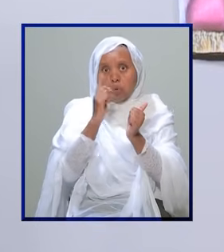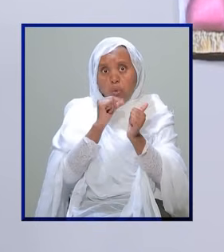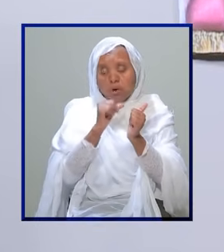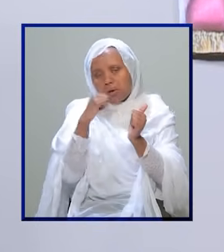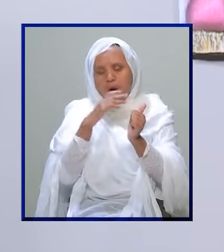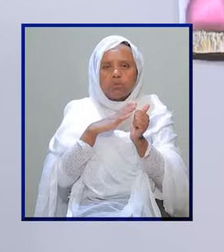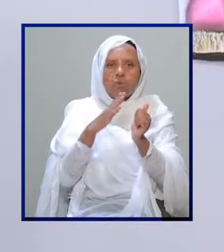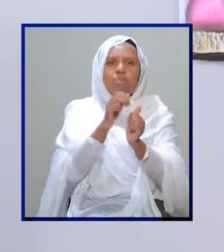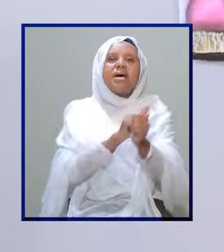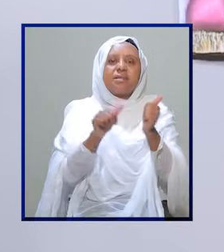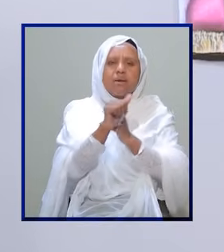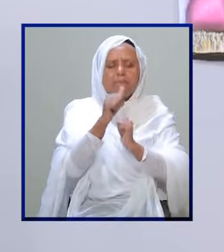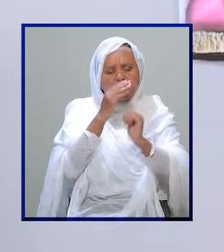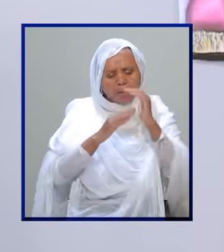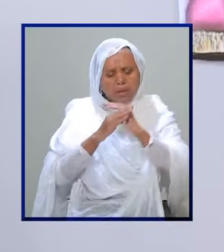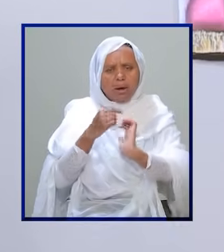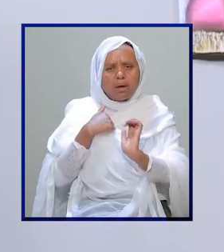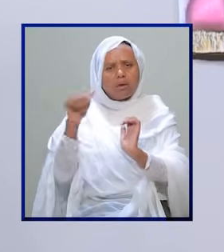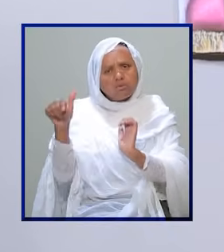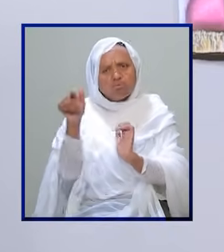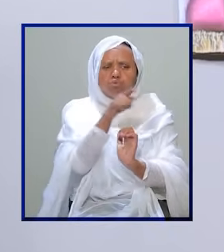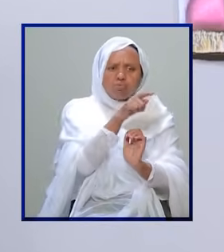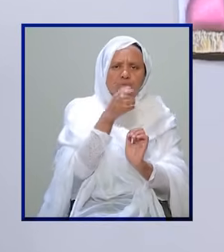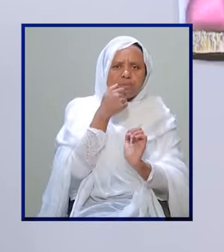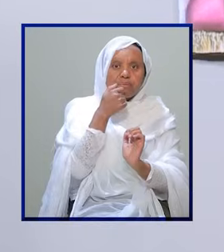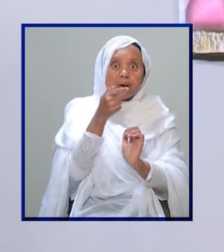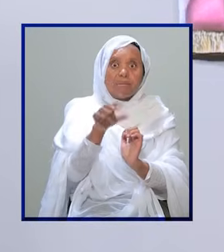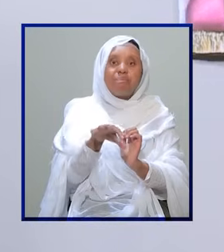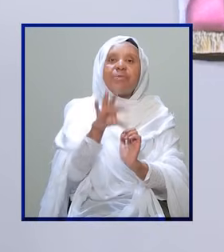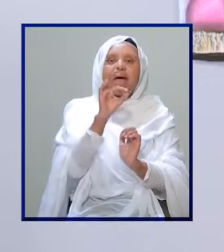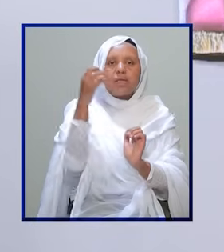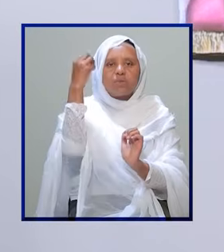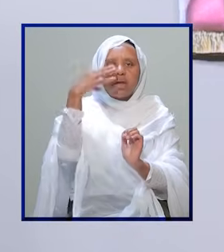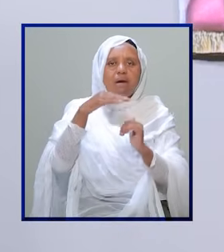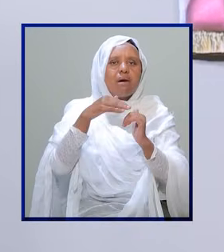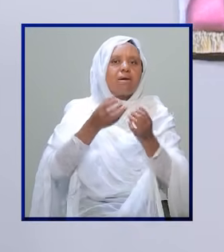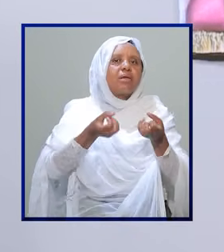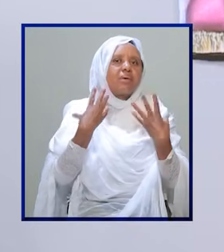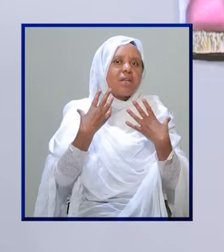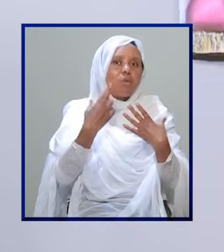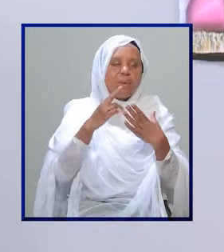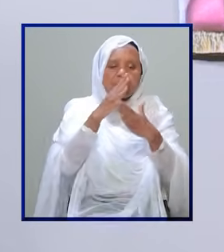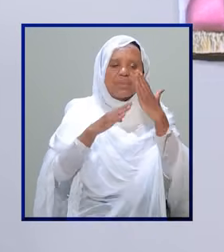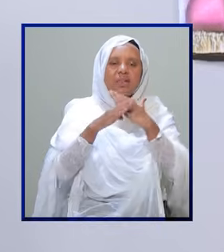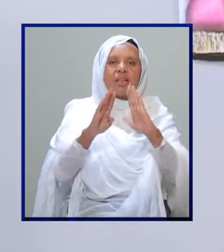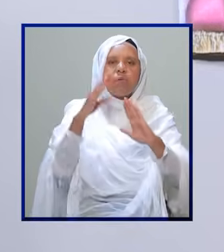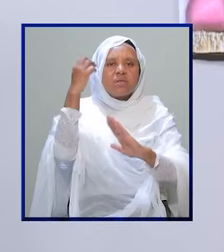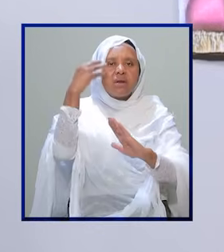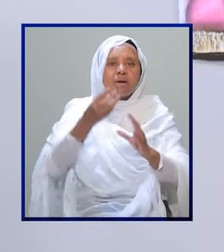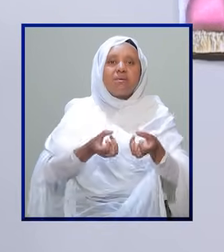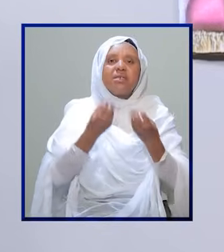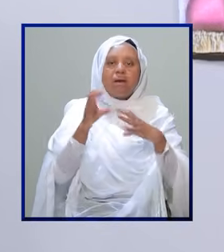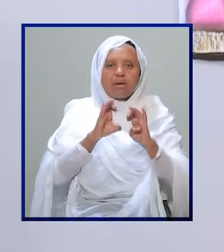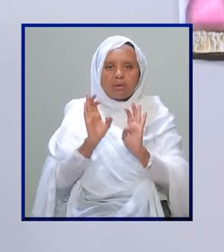ሰው በማስቀደም በትህትና ከኔ ይልቅ ገሊውን በማለት የምናገኘው ጸጋ ይበዛል፣ ወይም ትህትናው ጸጋ